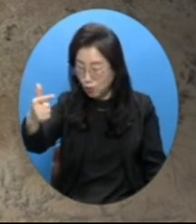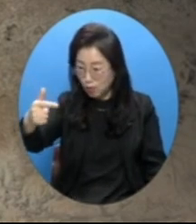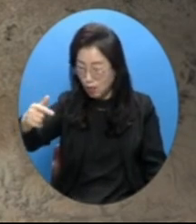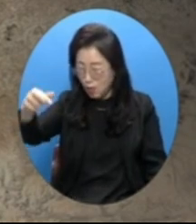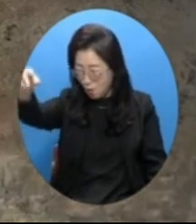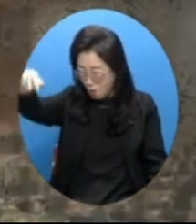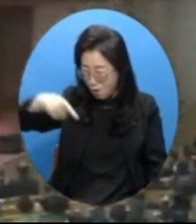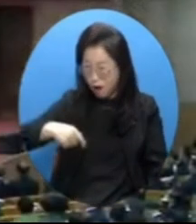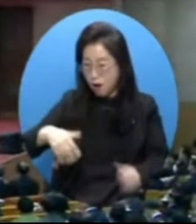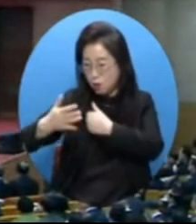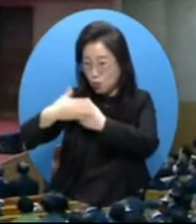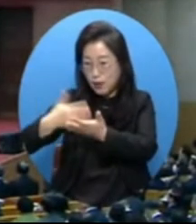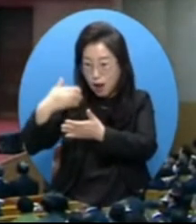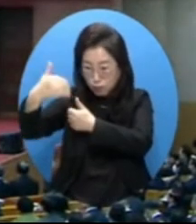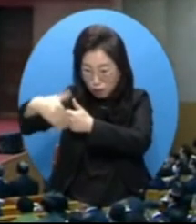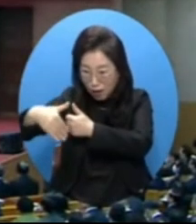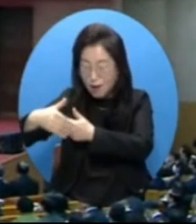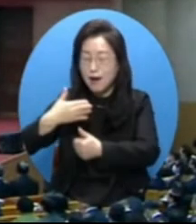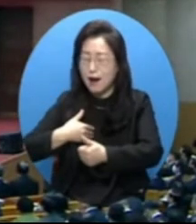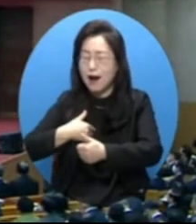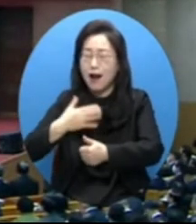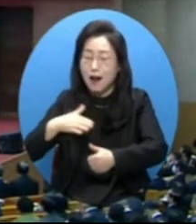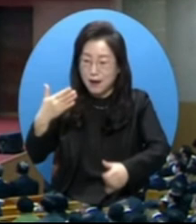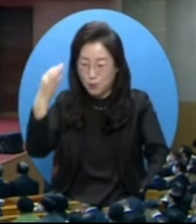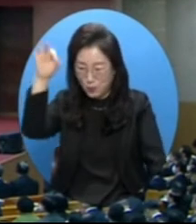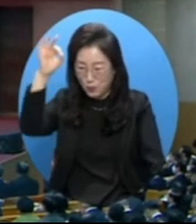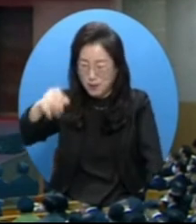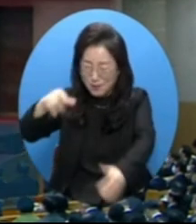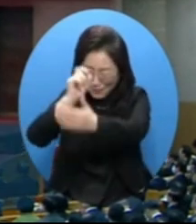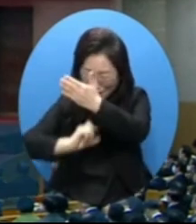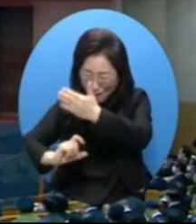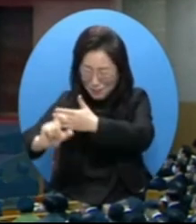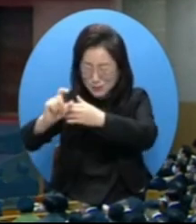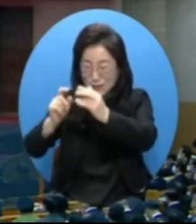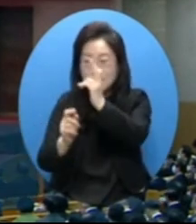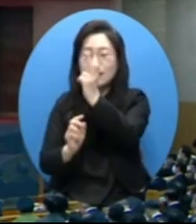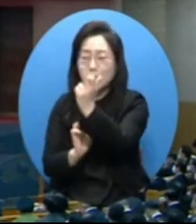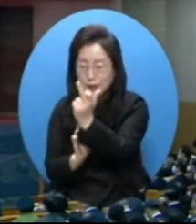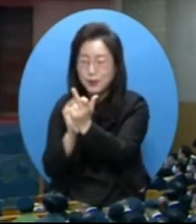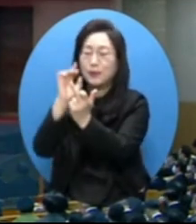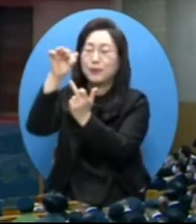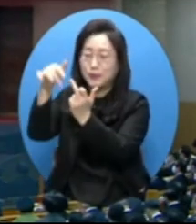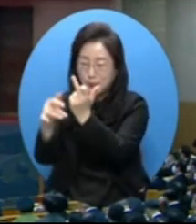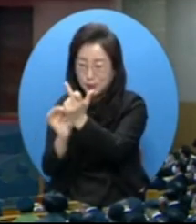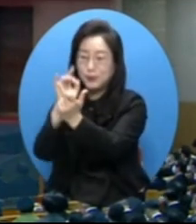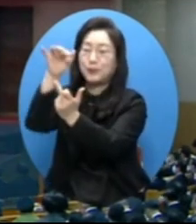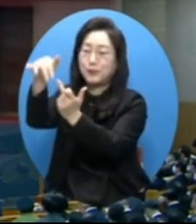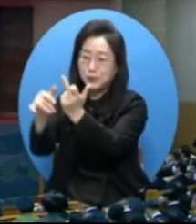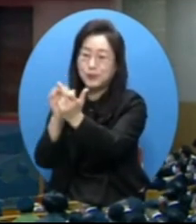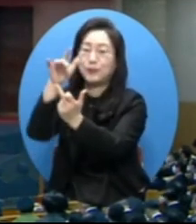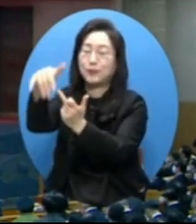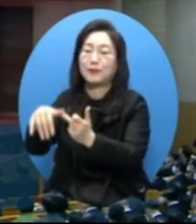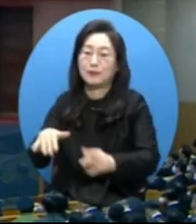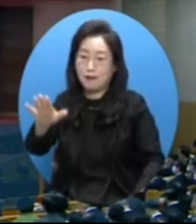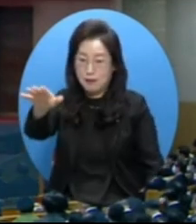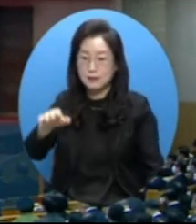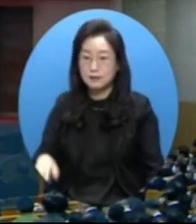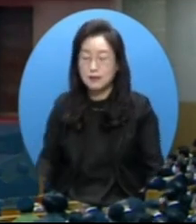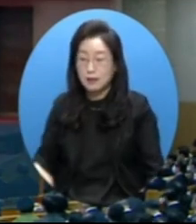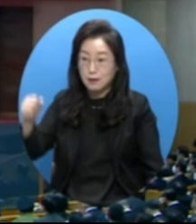멀고 험한 기본까지 밤새도록 그 산길을 올라갑니다 밤새도록 행군란 이스라엘 군사들이 갑자기